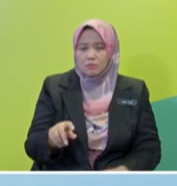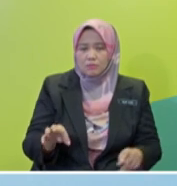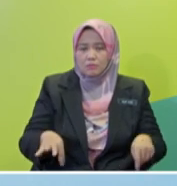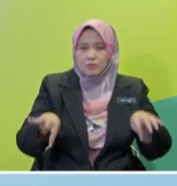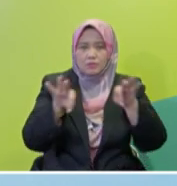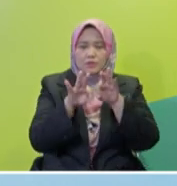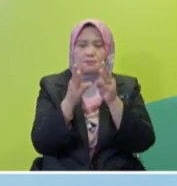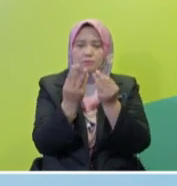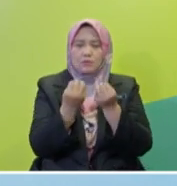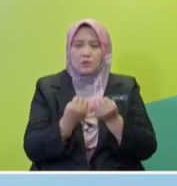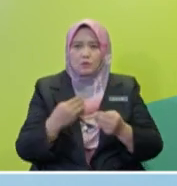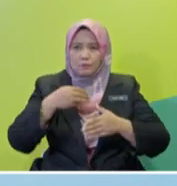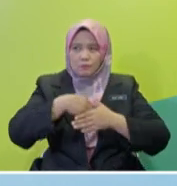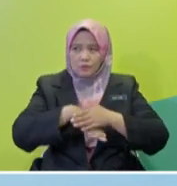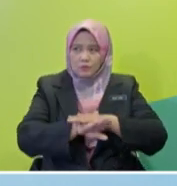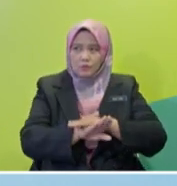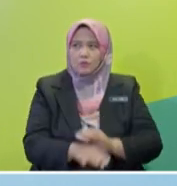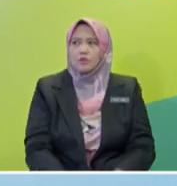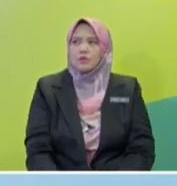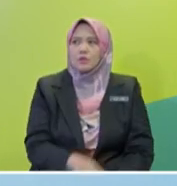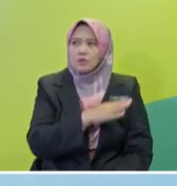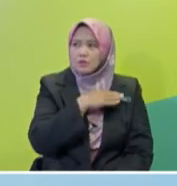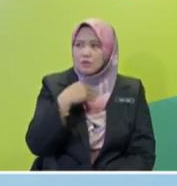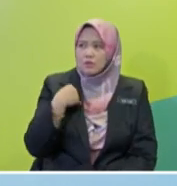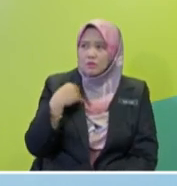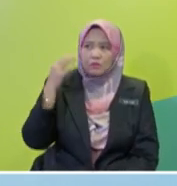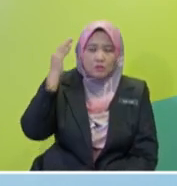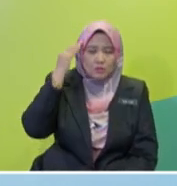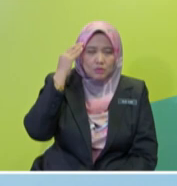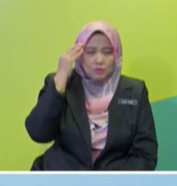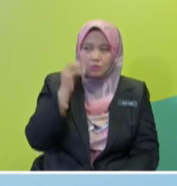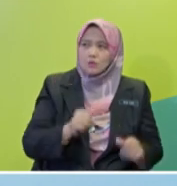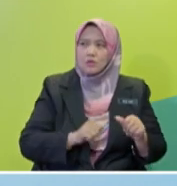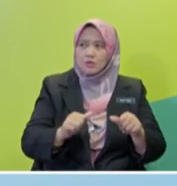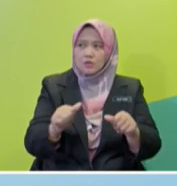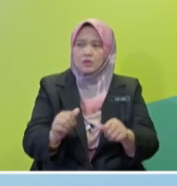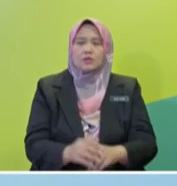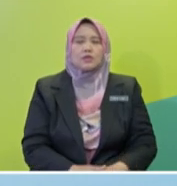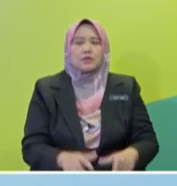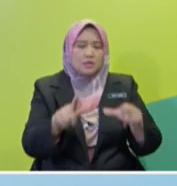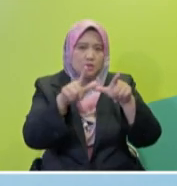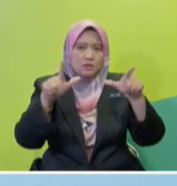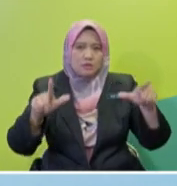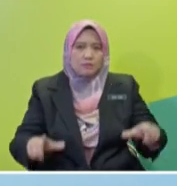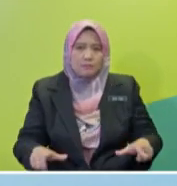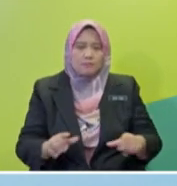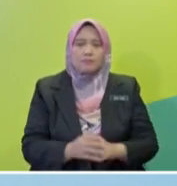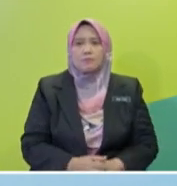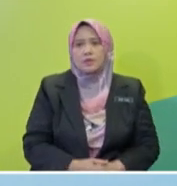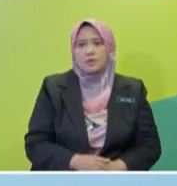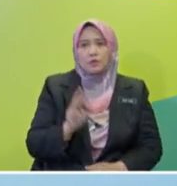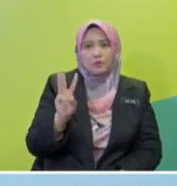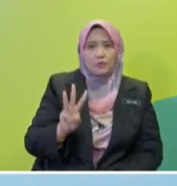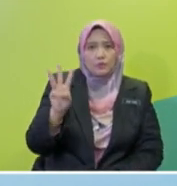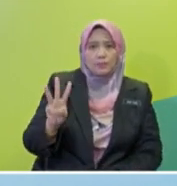yang keempat adalah kita mengetahui aliran antara laman sesawang ini adalah contoh